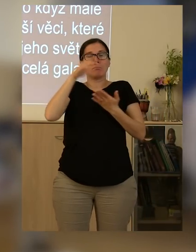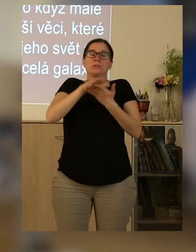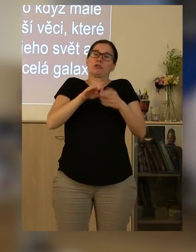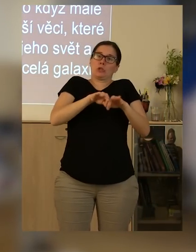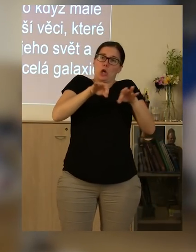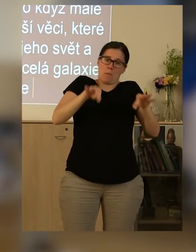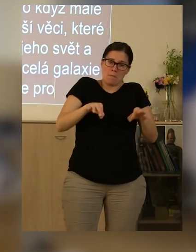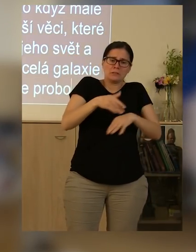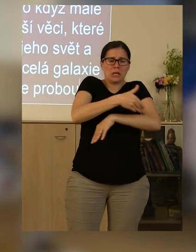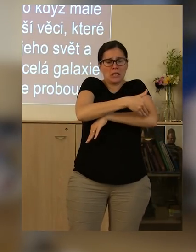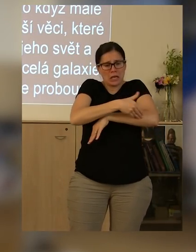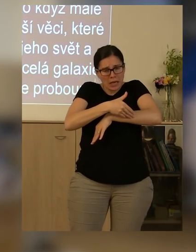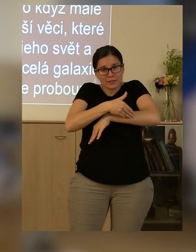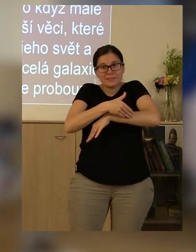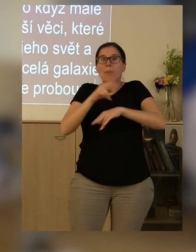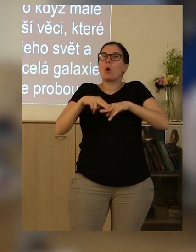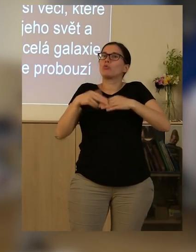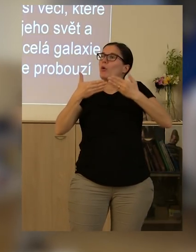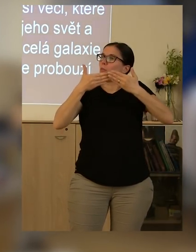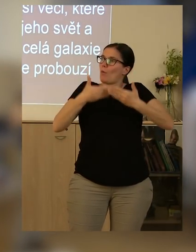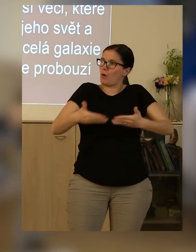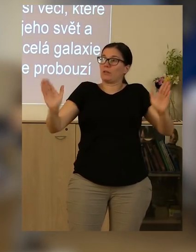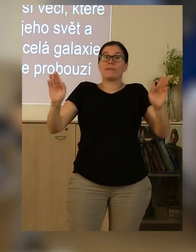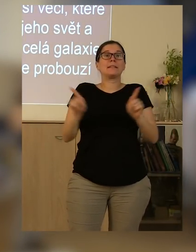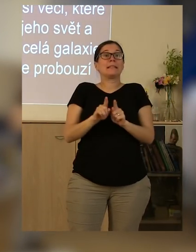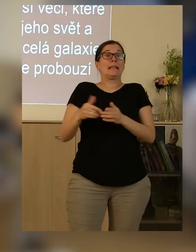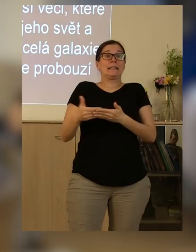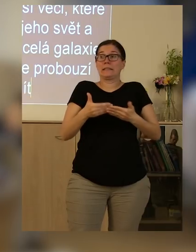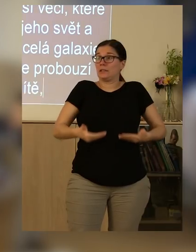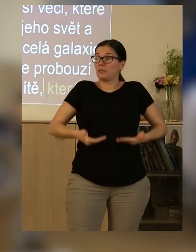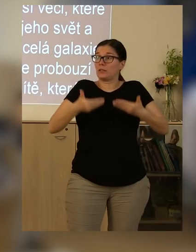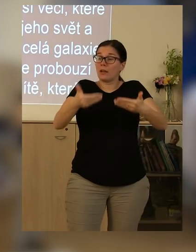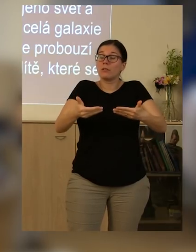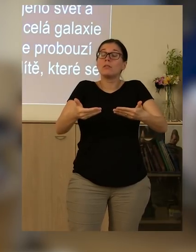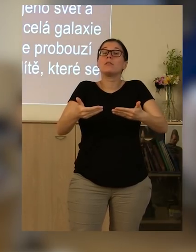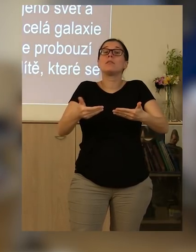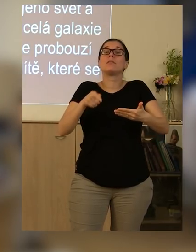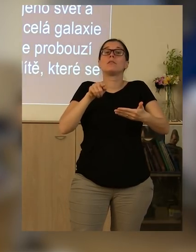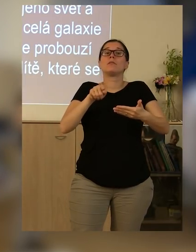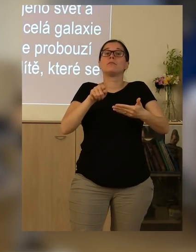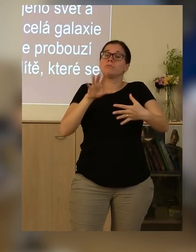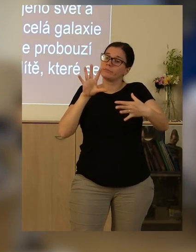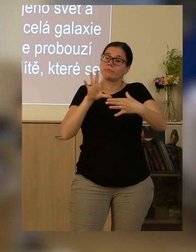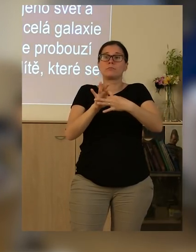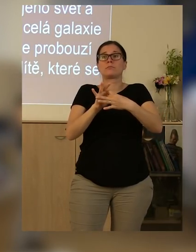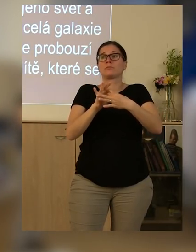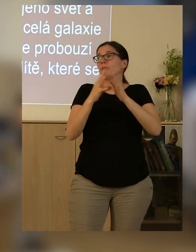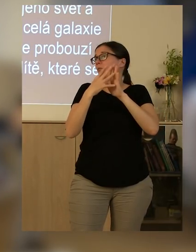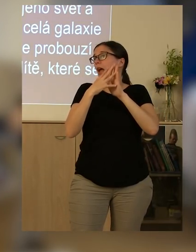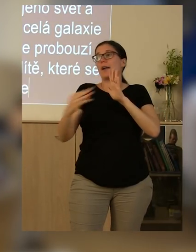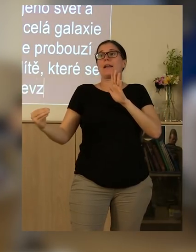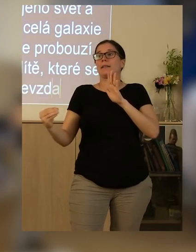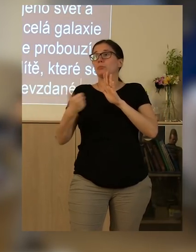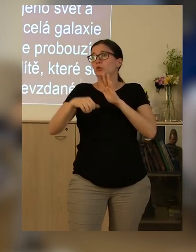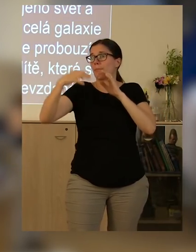že jako dítě jako takový, který se narodí, je plně odevzdaný archetypům, to znamená plně